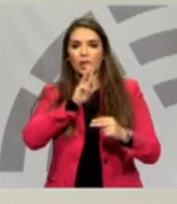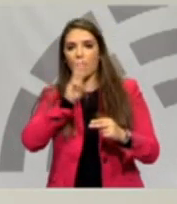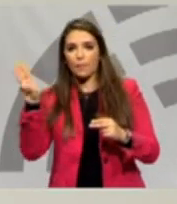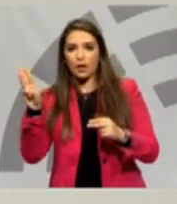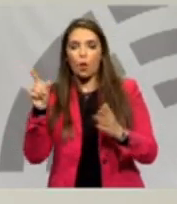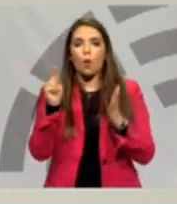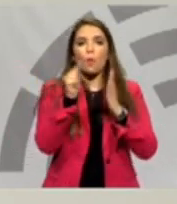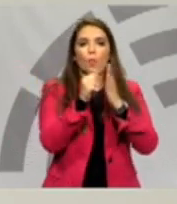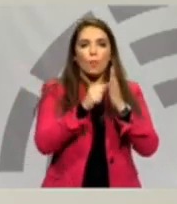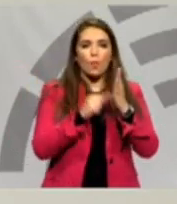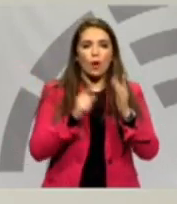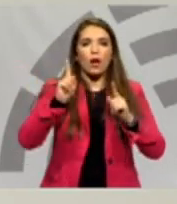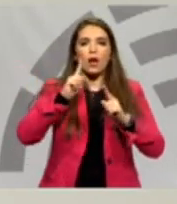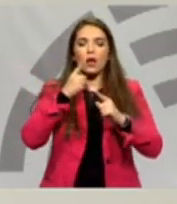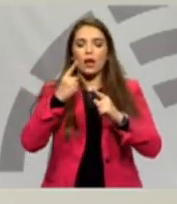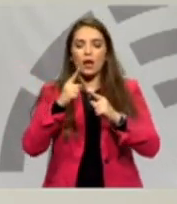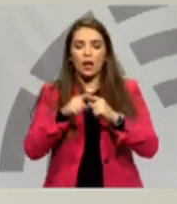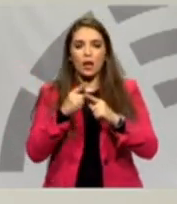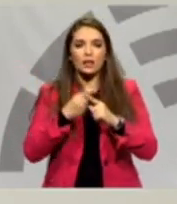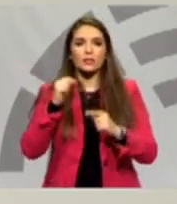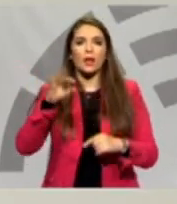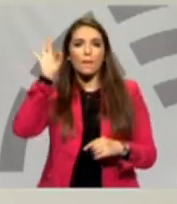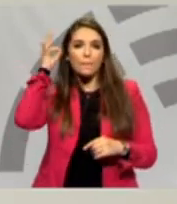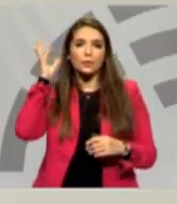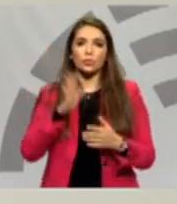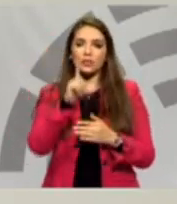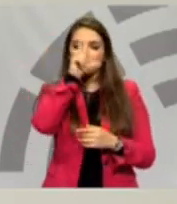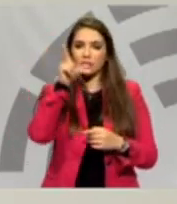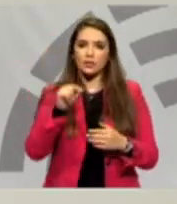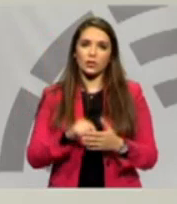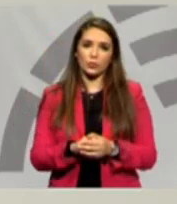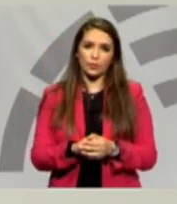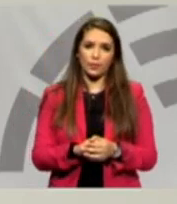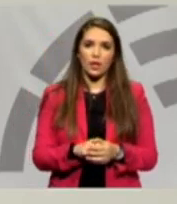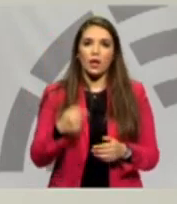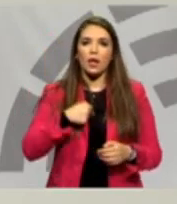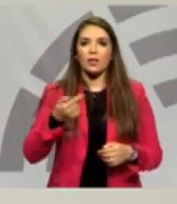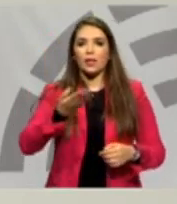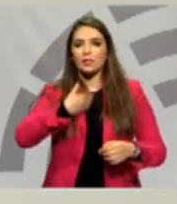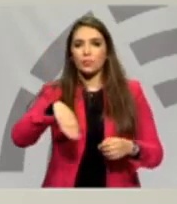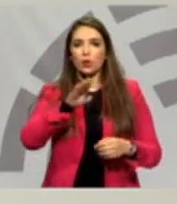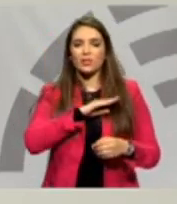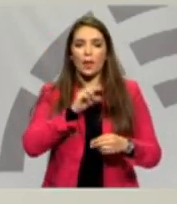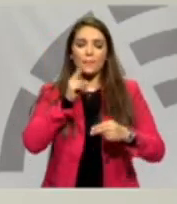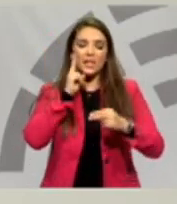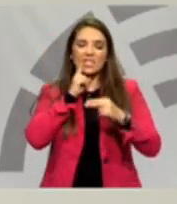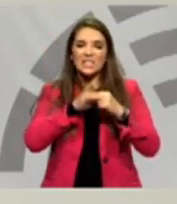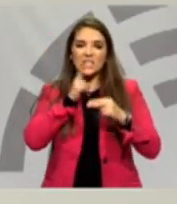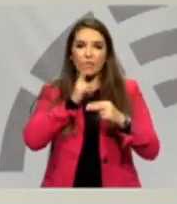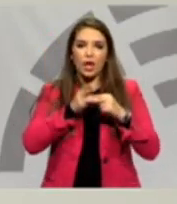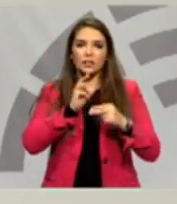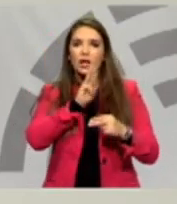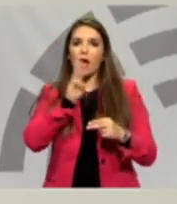في تحديد الميزانيه وكذلك ممثل بصوت دائرتي في عند صلاه الجهويه وللصوت ولايه